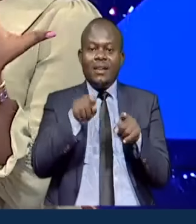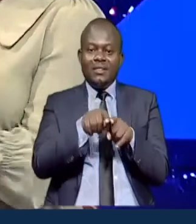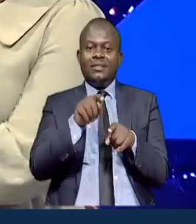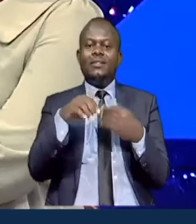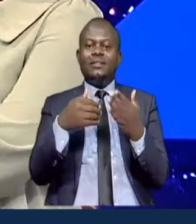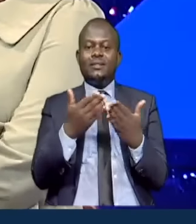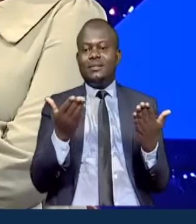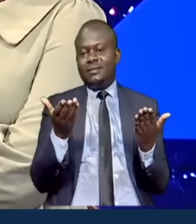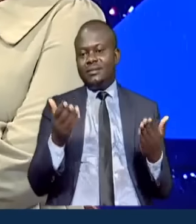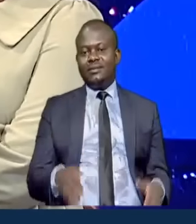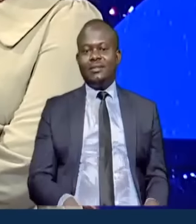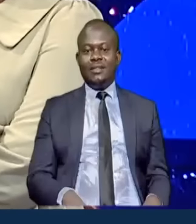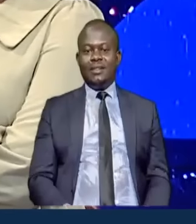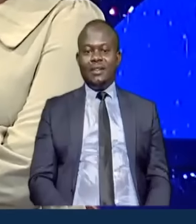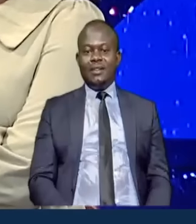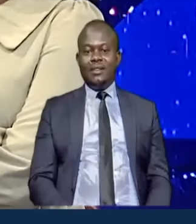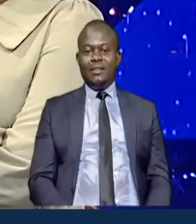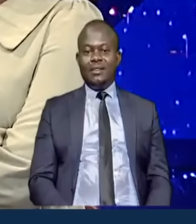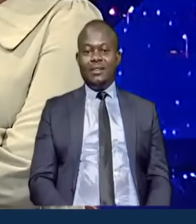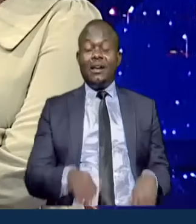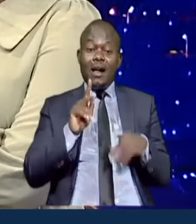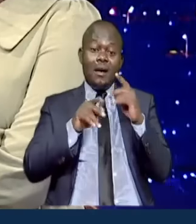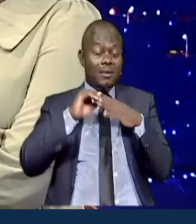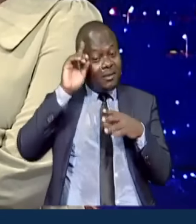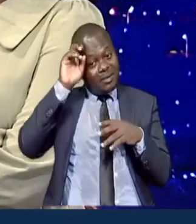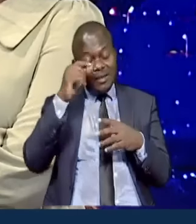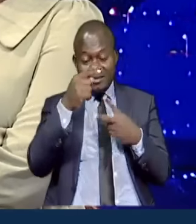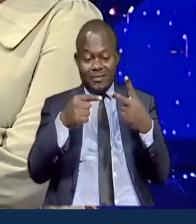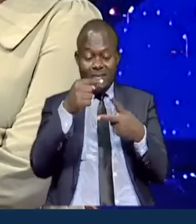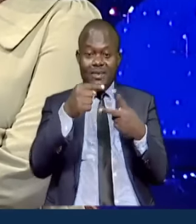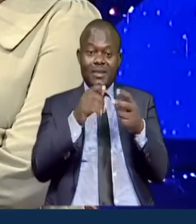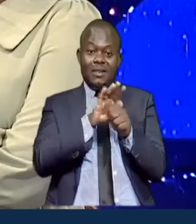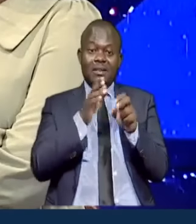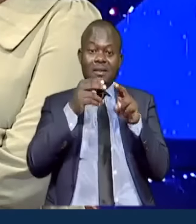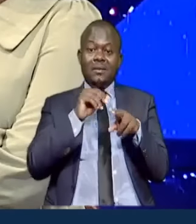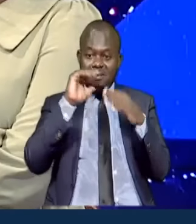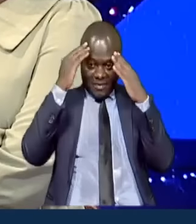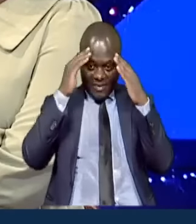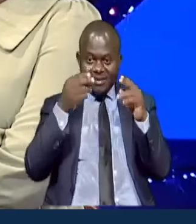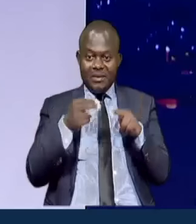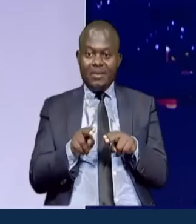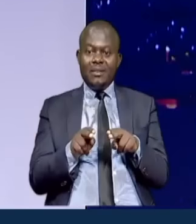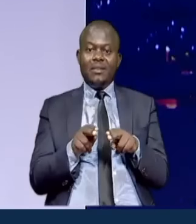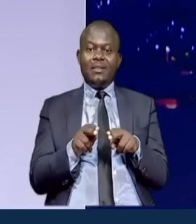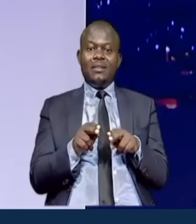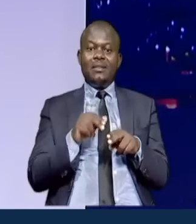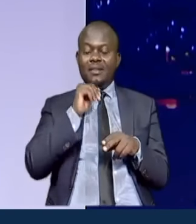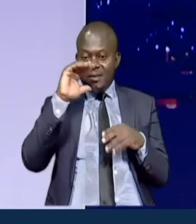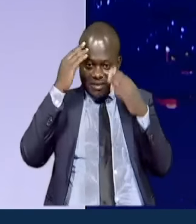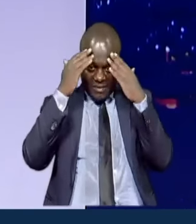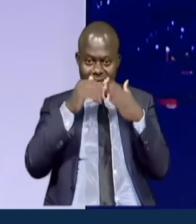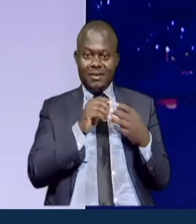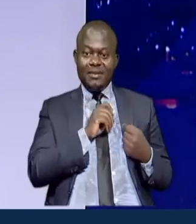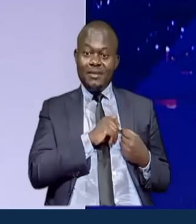ni nk'ikihe abantu bibeshya ko kigutungura ari ibintu bibiri bikunda kutubaho abantu batazi ko bitubaho ntago bazi yuko